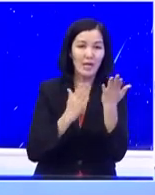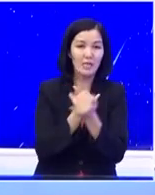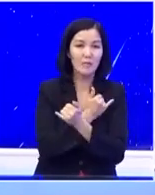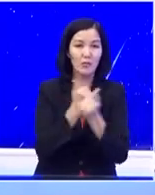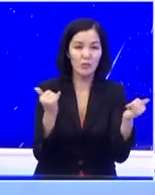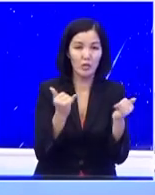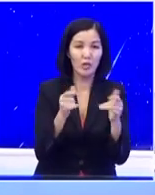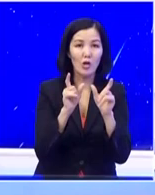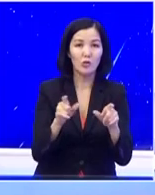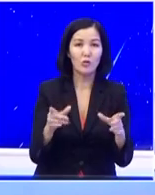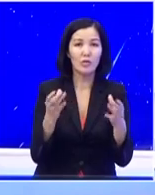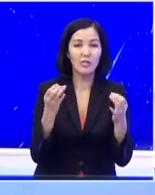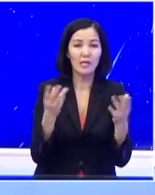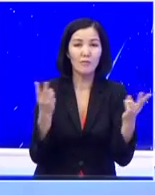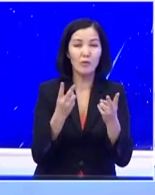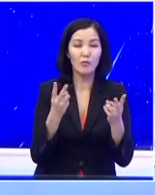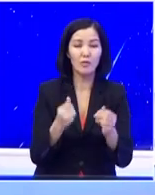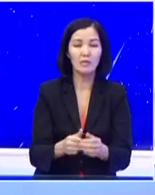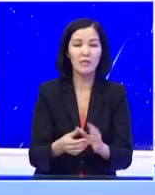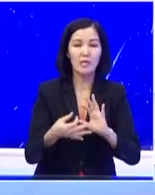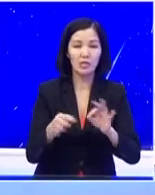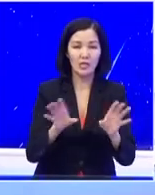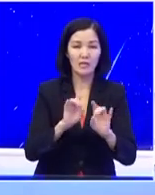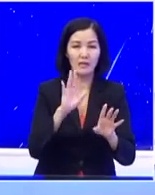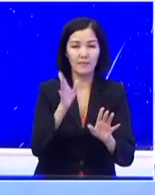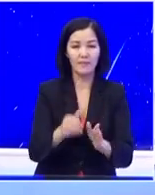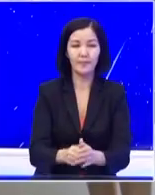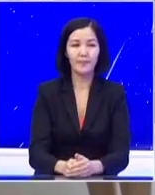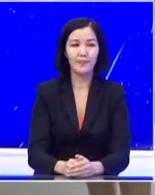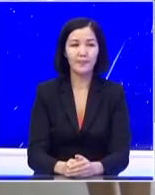көрсетеді. Жолаушылар тағы нені білуі тиіс? Тілшіміз айтсын.